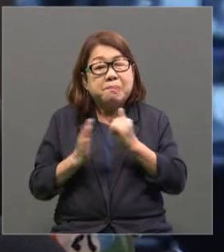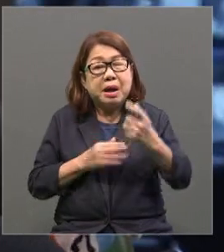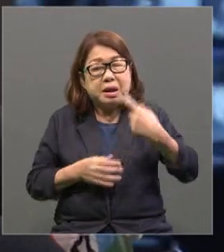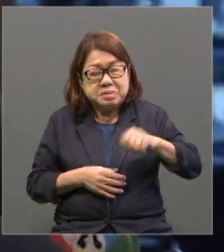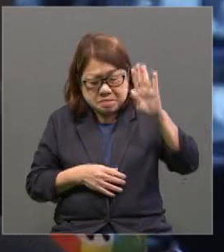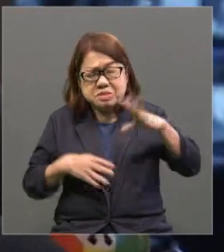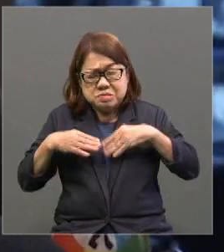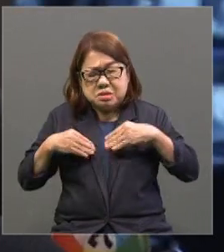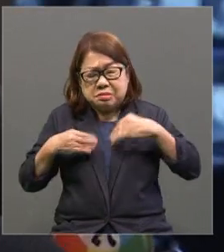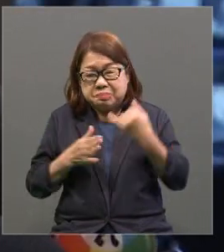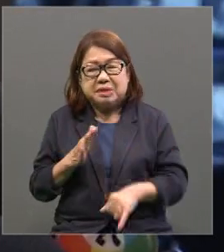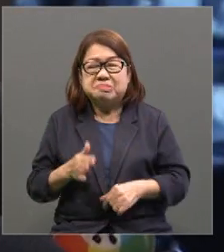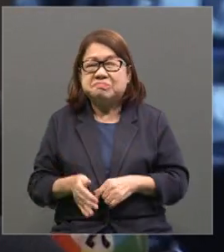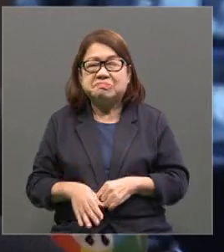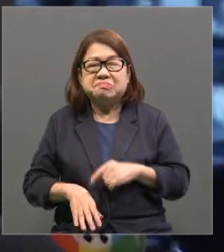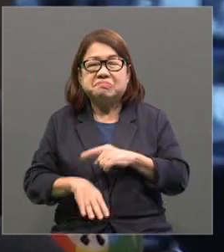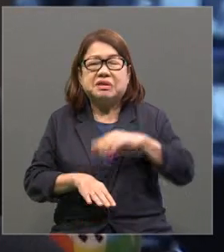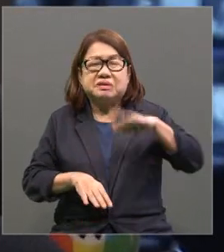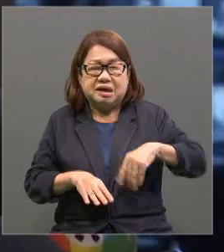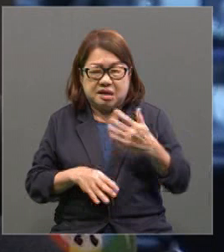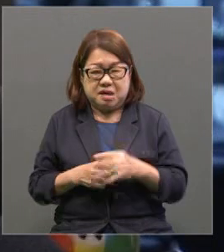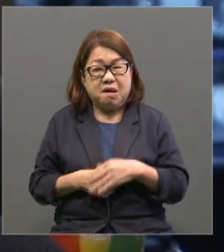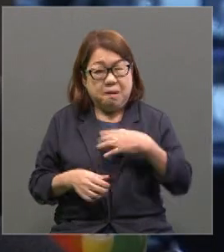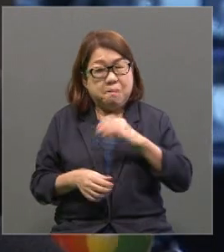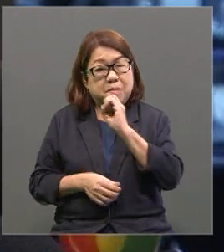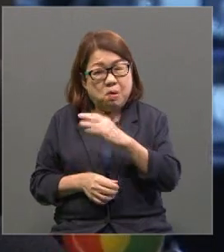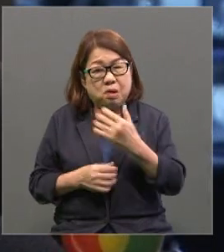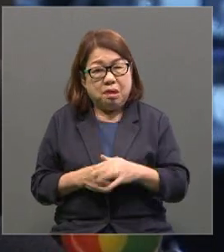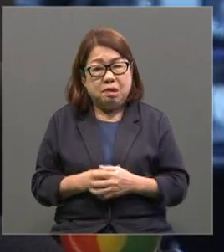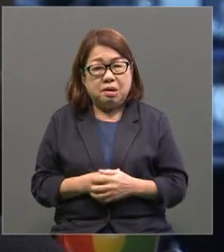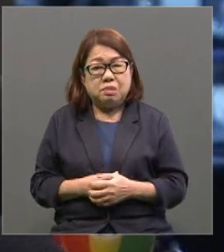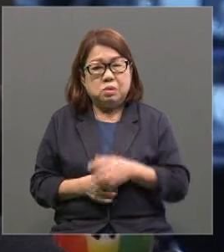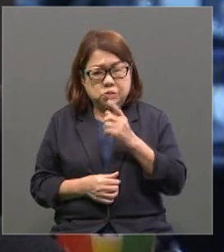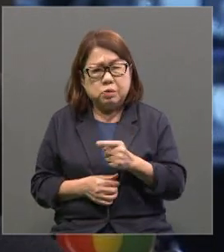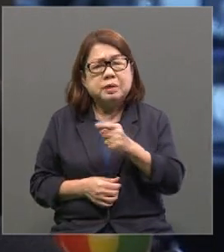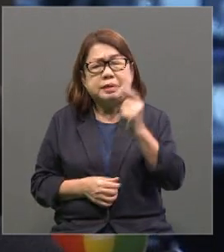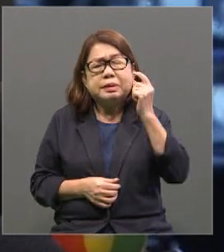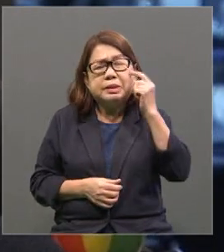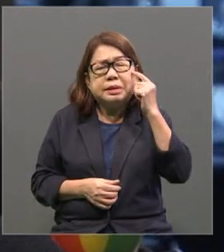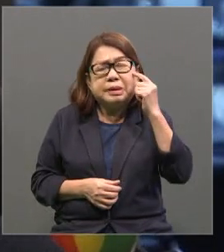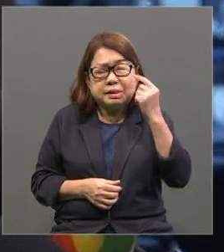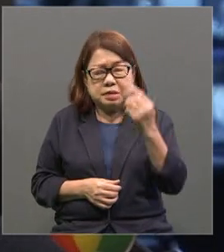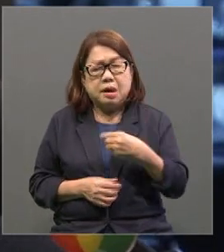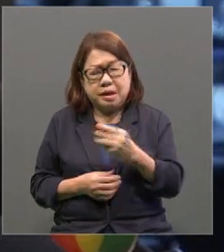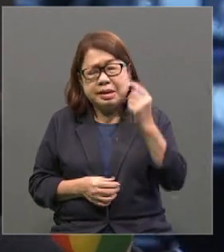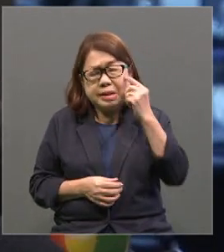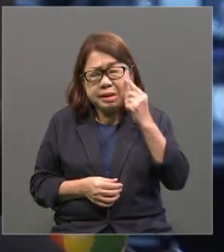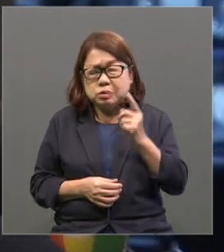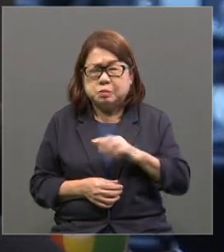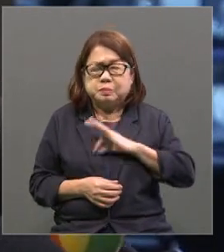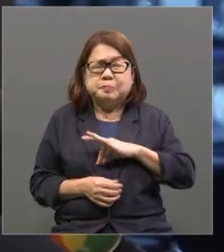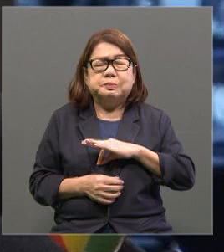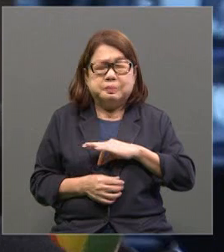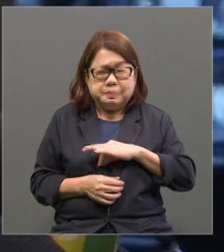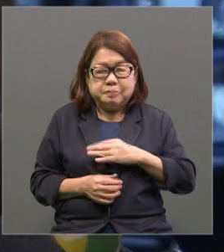ะครับนะเพราะนั้นอันนี้ก็บอกเขาไปแล้วนะครับนะว่าคุณต้องกลับไปคิดให้ดีนะแล้วคุณต้องไปสำนึกผิดนะ